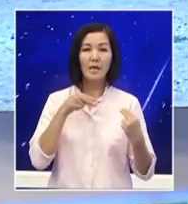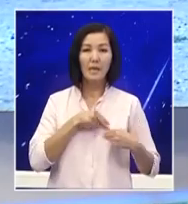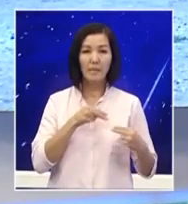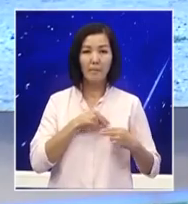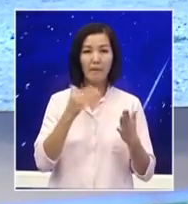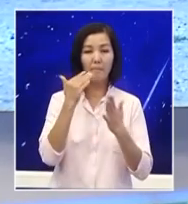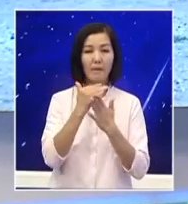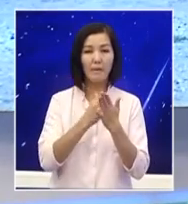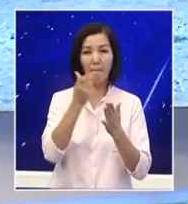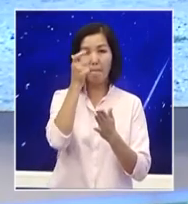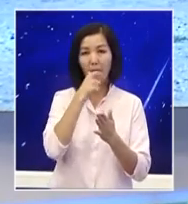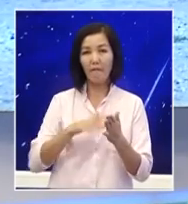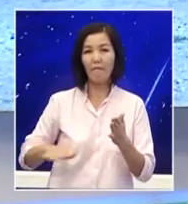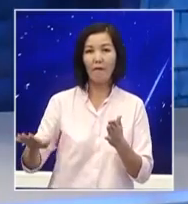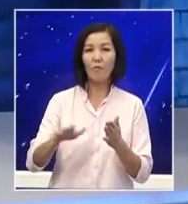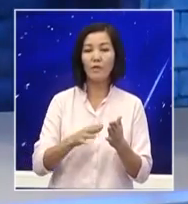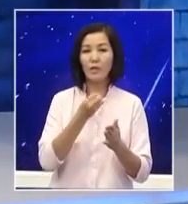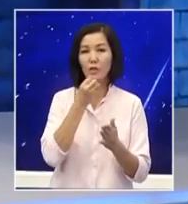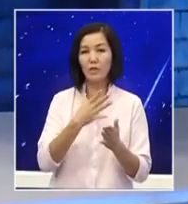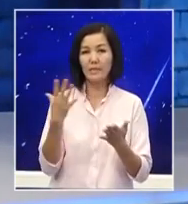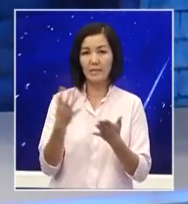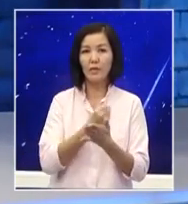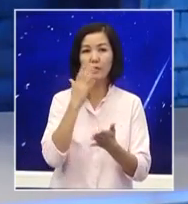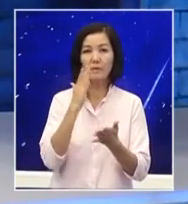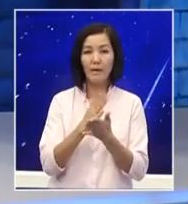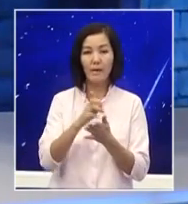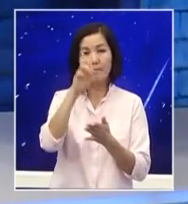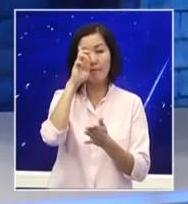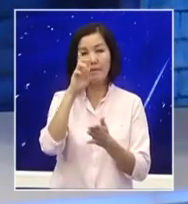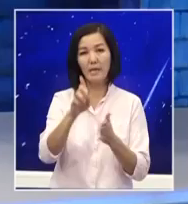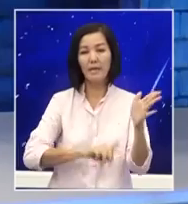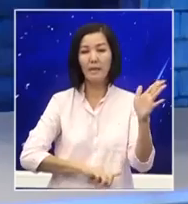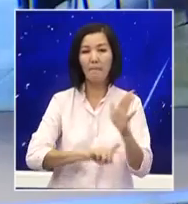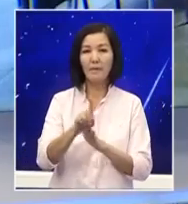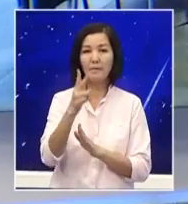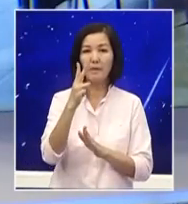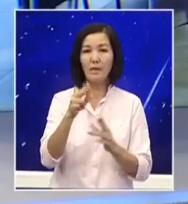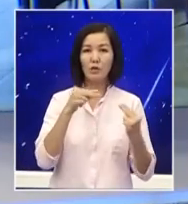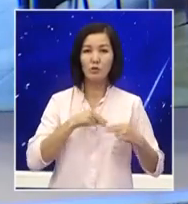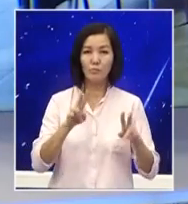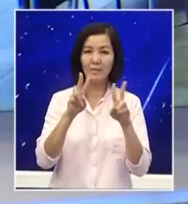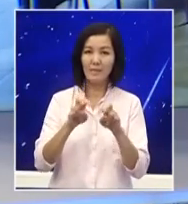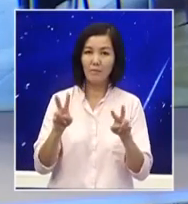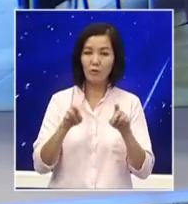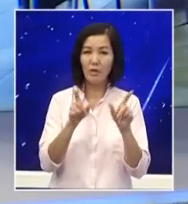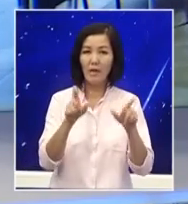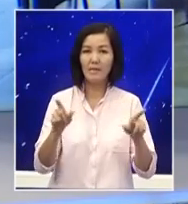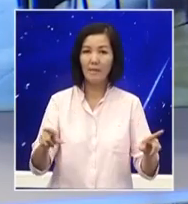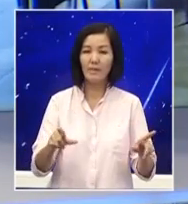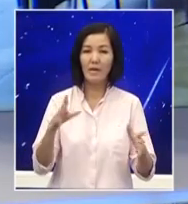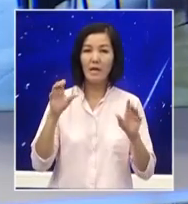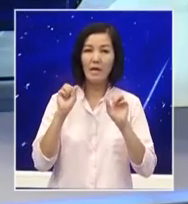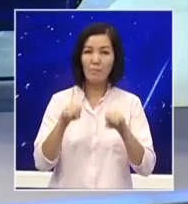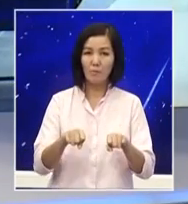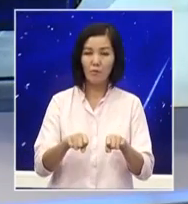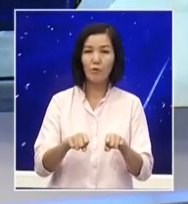Еңбек бағдарламасы Панфилов ауданында да оң нәтижесін беріп келеді. Мемлекеттік бастама екі қолға бір күрек іздеп жүргендерге таптырмас